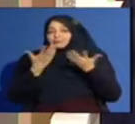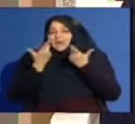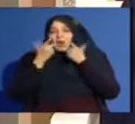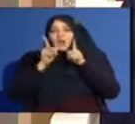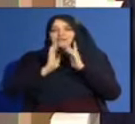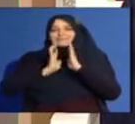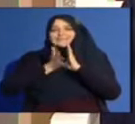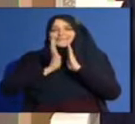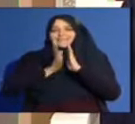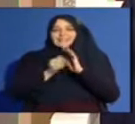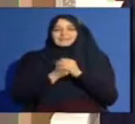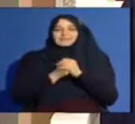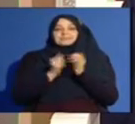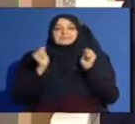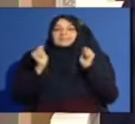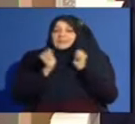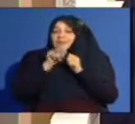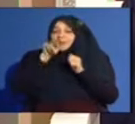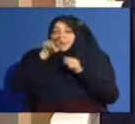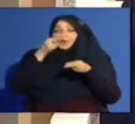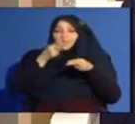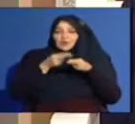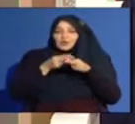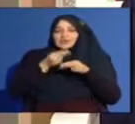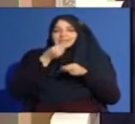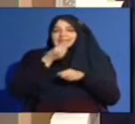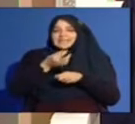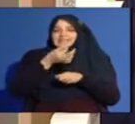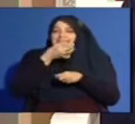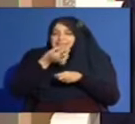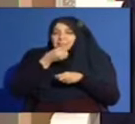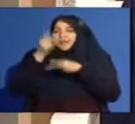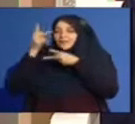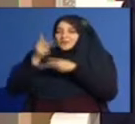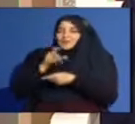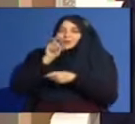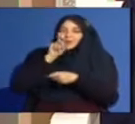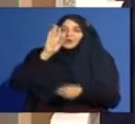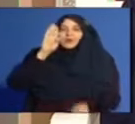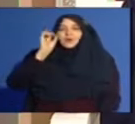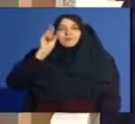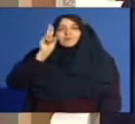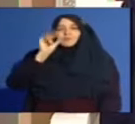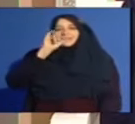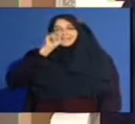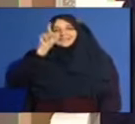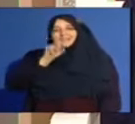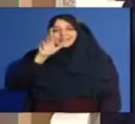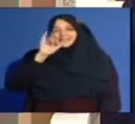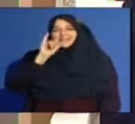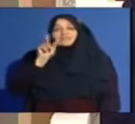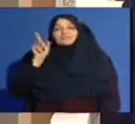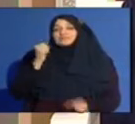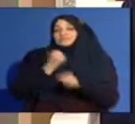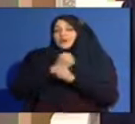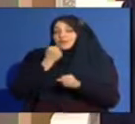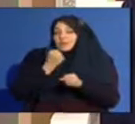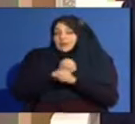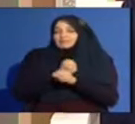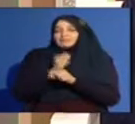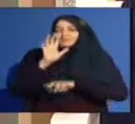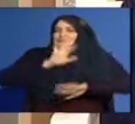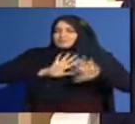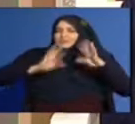الإشارة. وباسمكم جميعا أرحب بالدكتور السعيد بويزري، الرجل المصلح الذي يصلح ذات